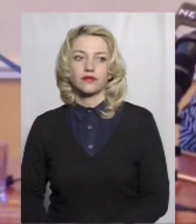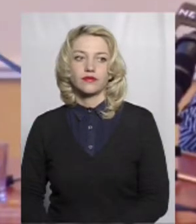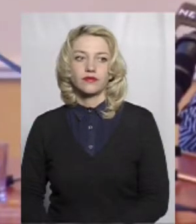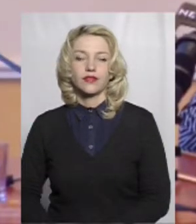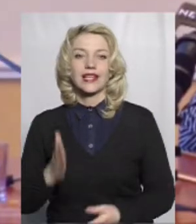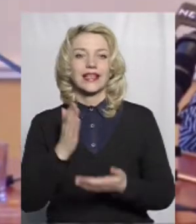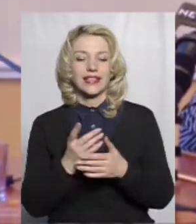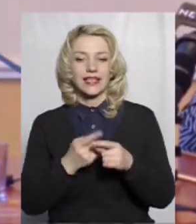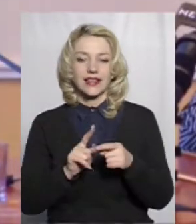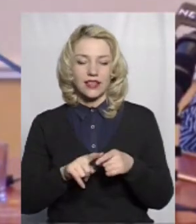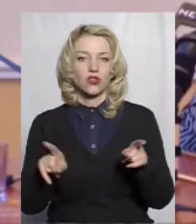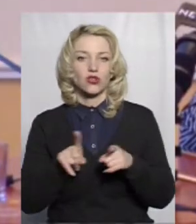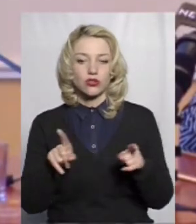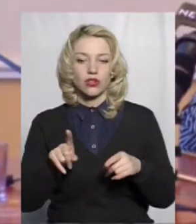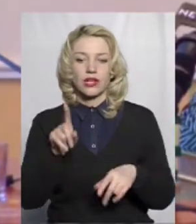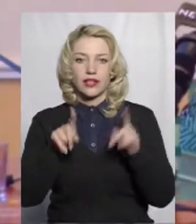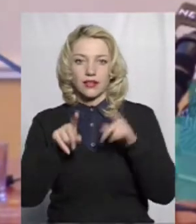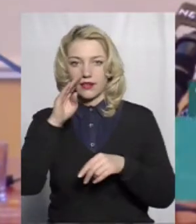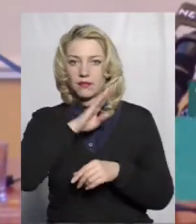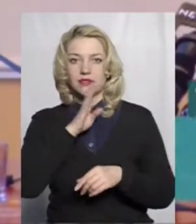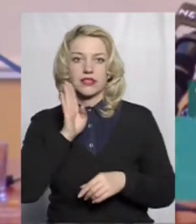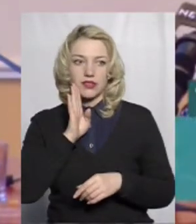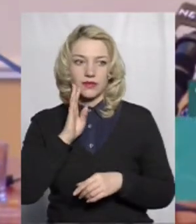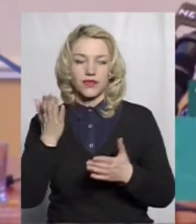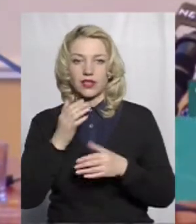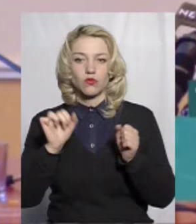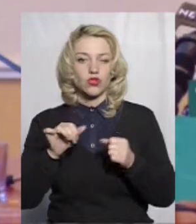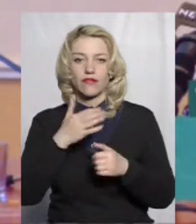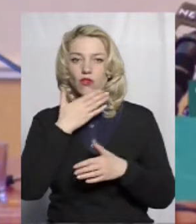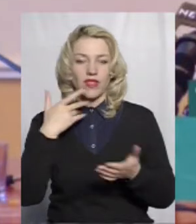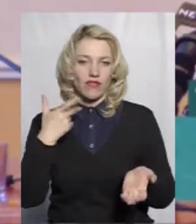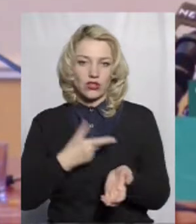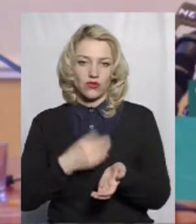Є декотрі батьки, які, можливо, не